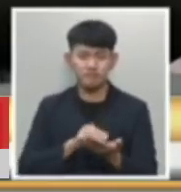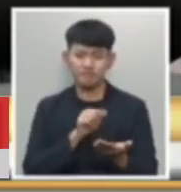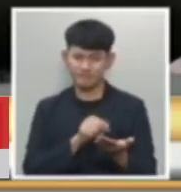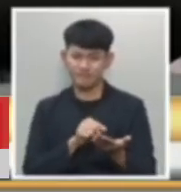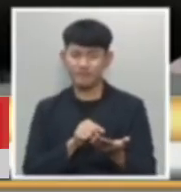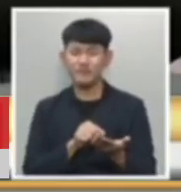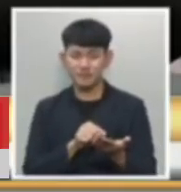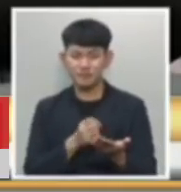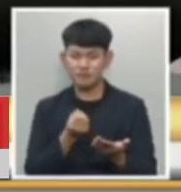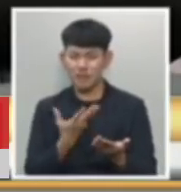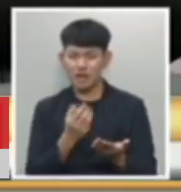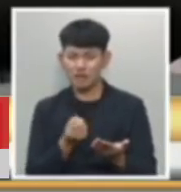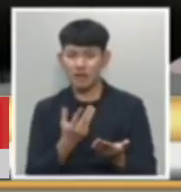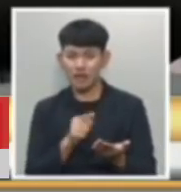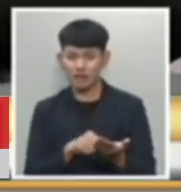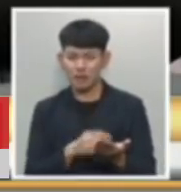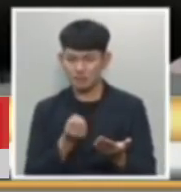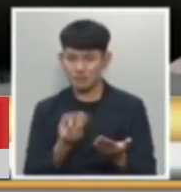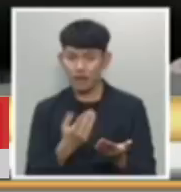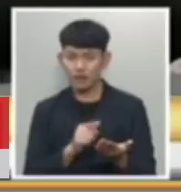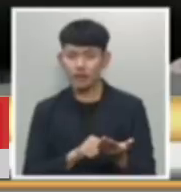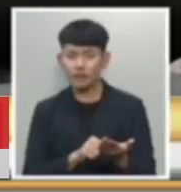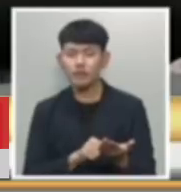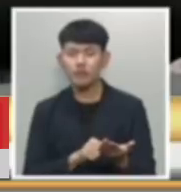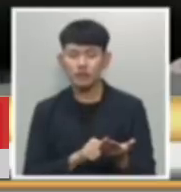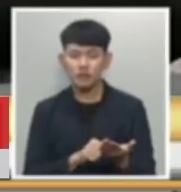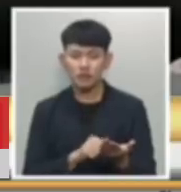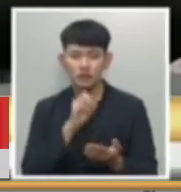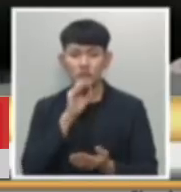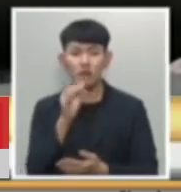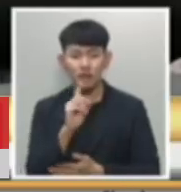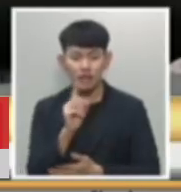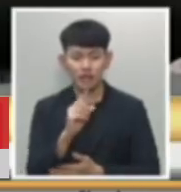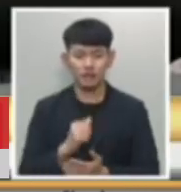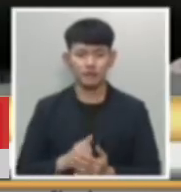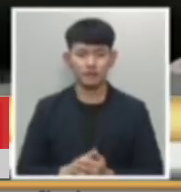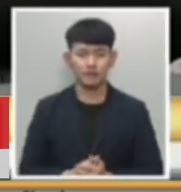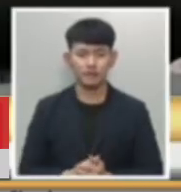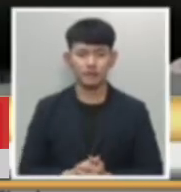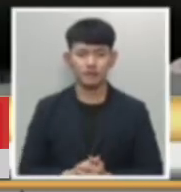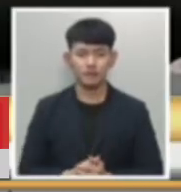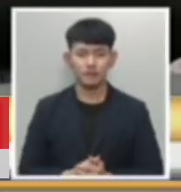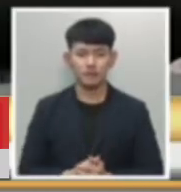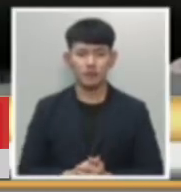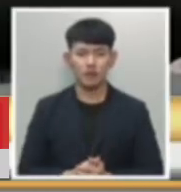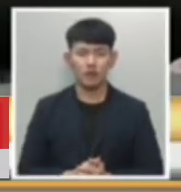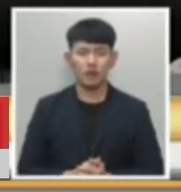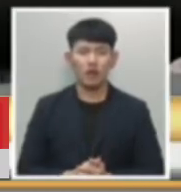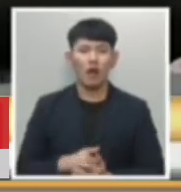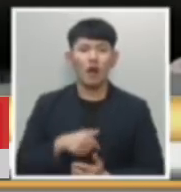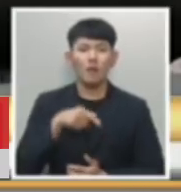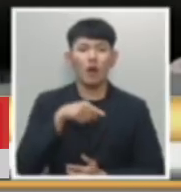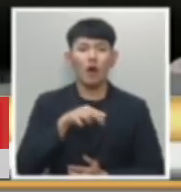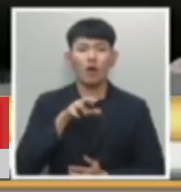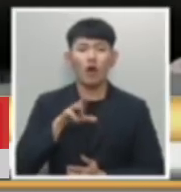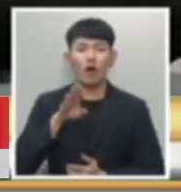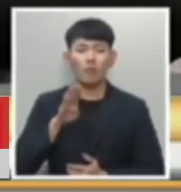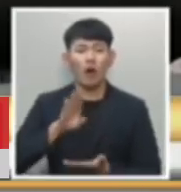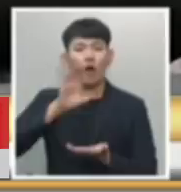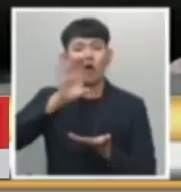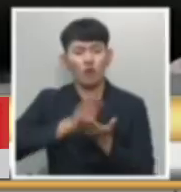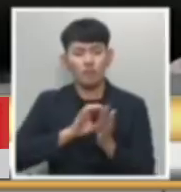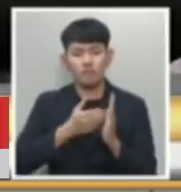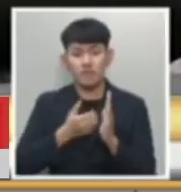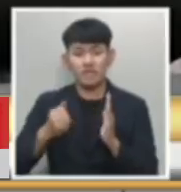ความเห็นส่วนใหญ่นะครับขีดเส้นใต้เลยว่าร่างพระราชบัญญัติงบประมาณรายจ่ายที่เสนอเข้